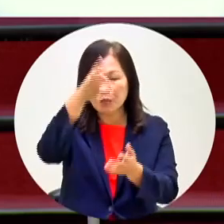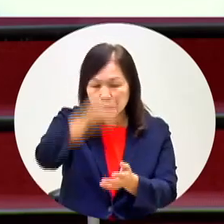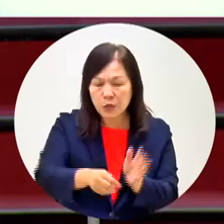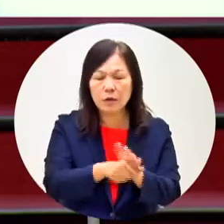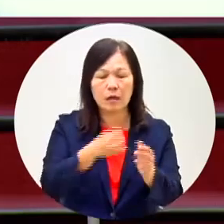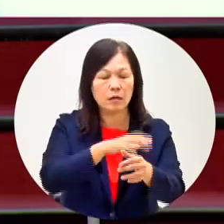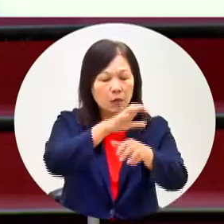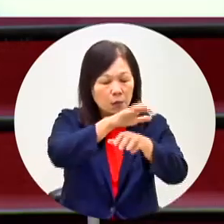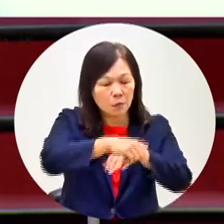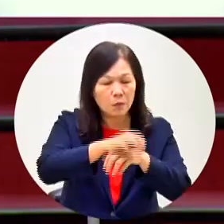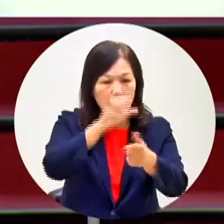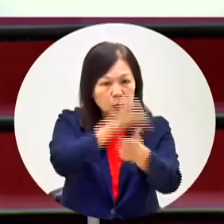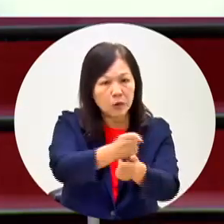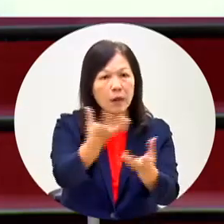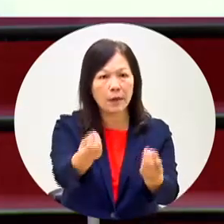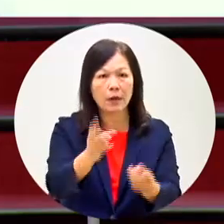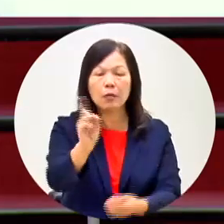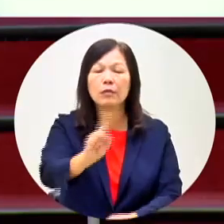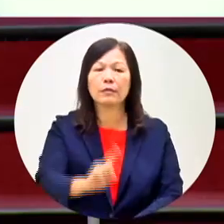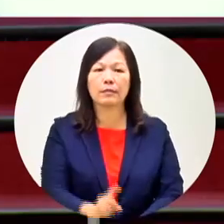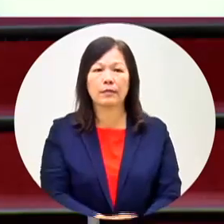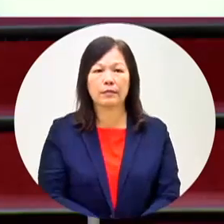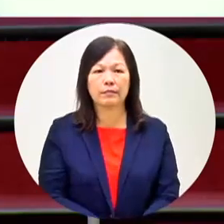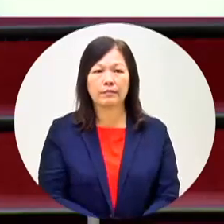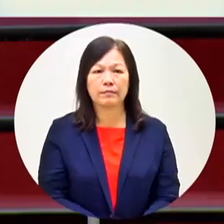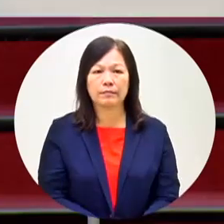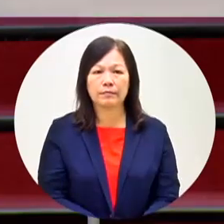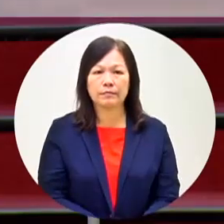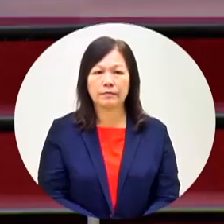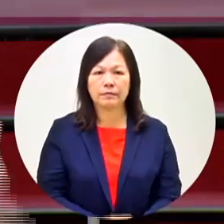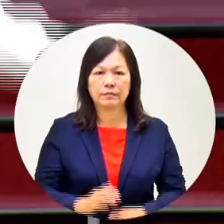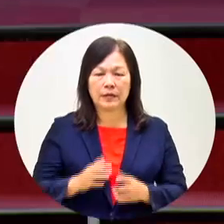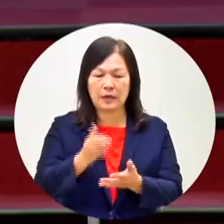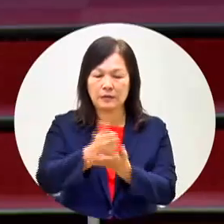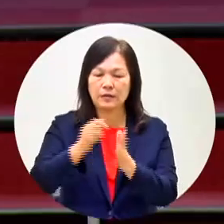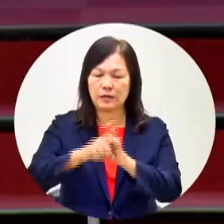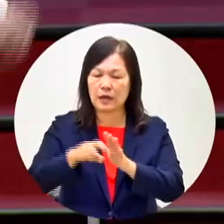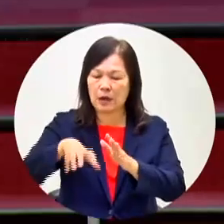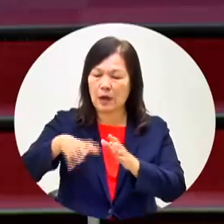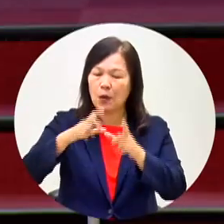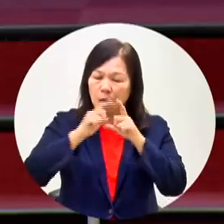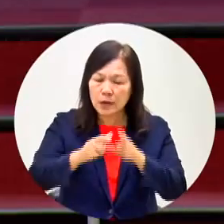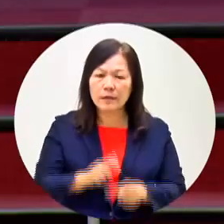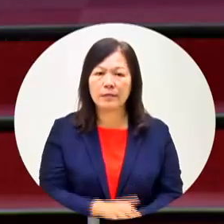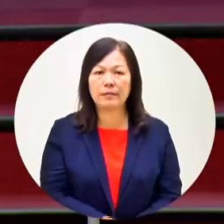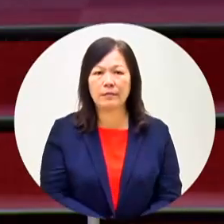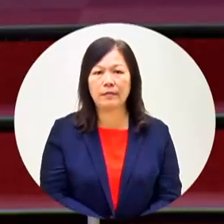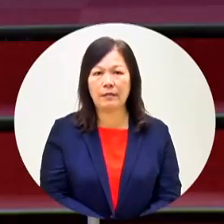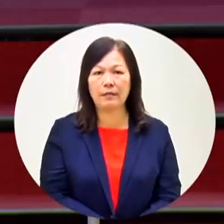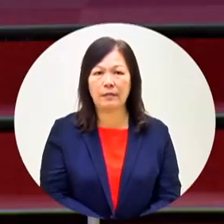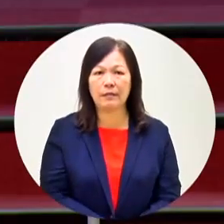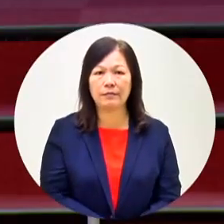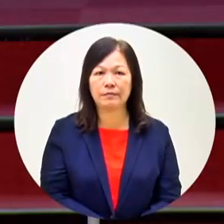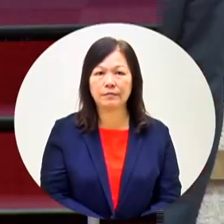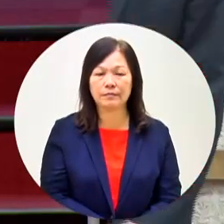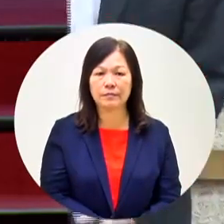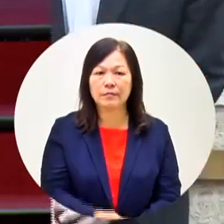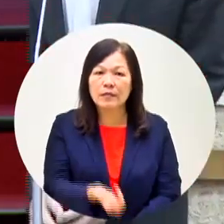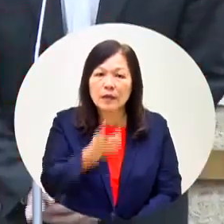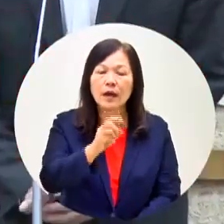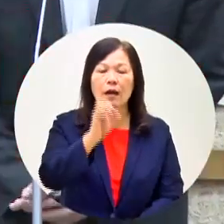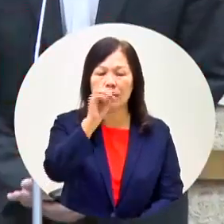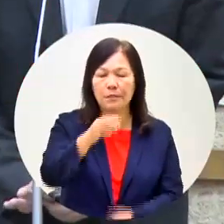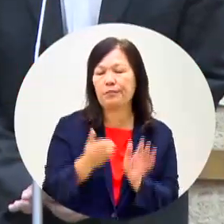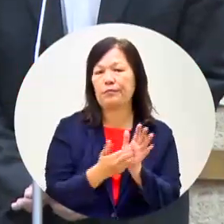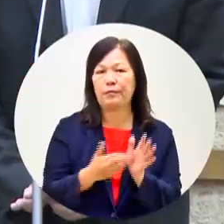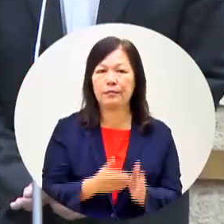来，局长，麻烦分局长。 来，请等我嘞。 人拢甲我讲过啊啦。 捧骨啊，刀面啊！这